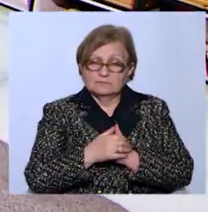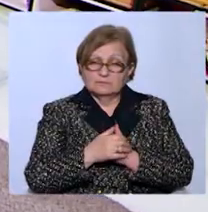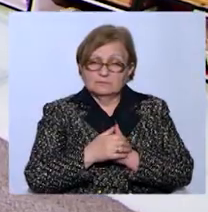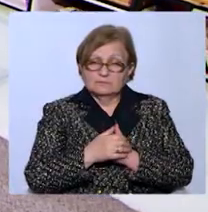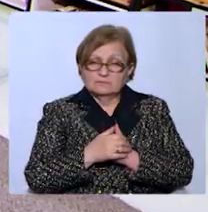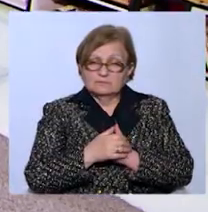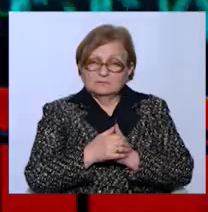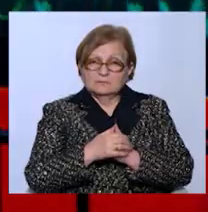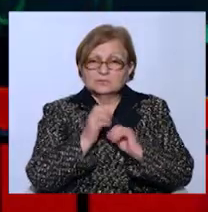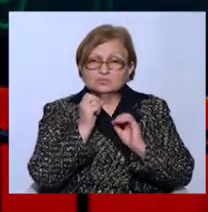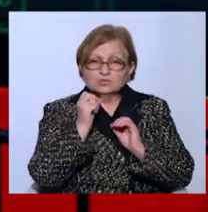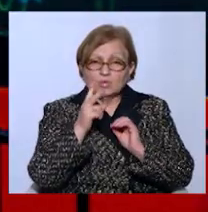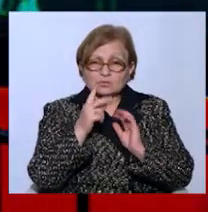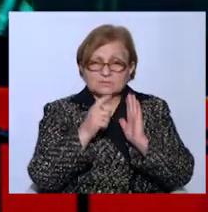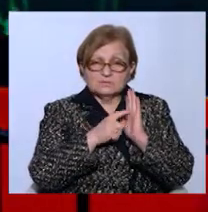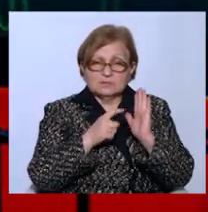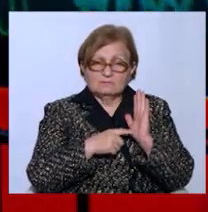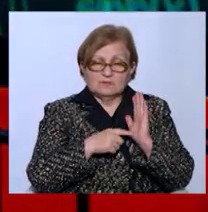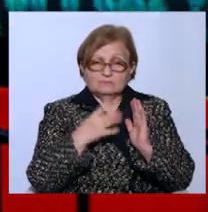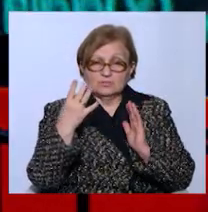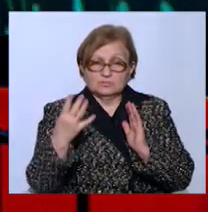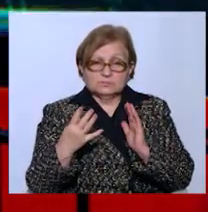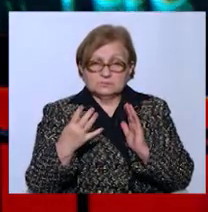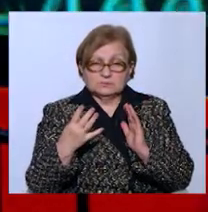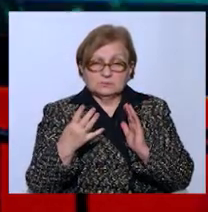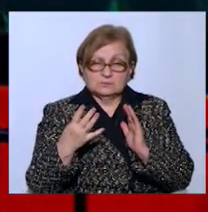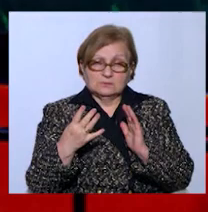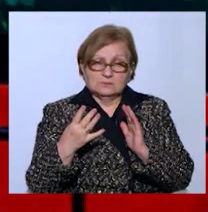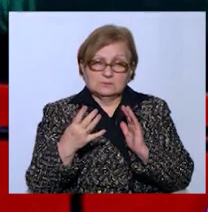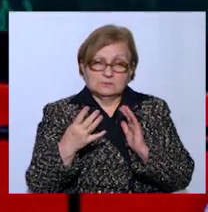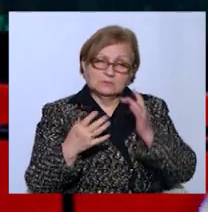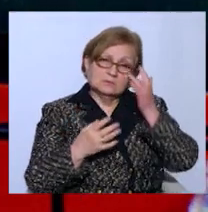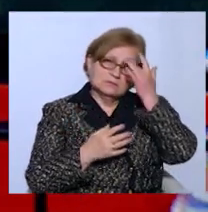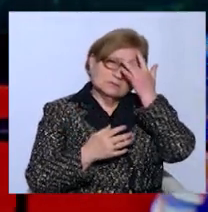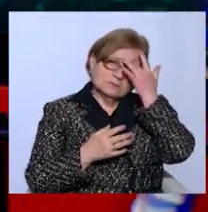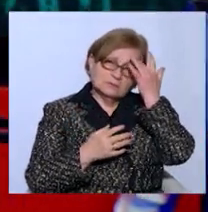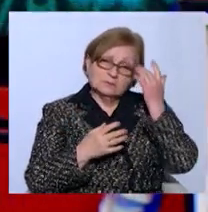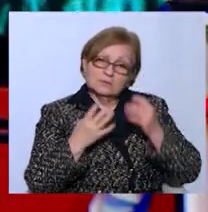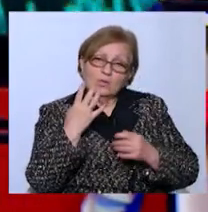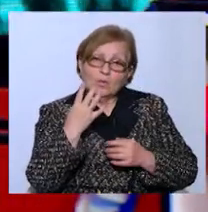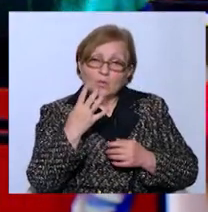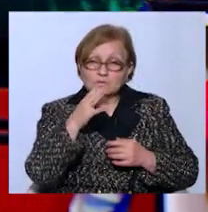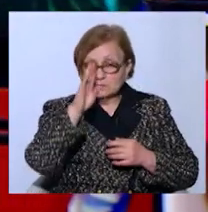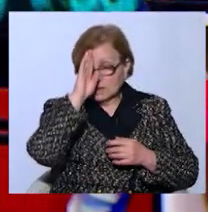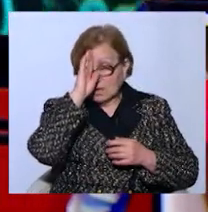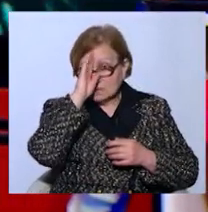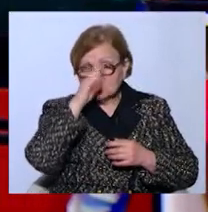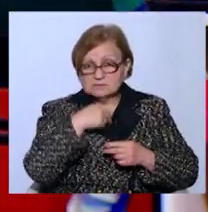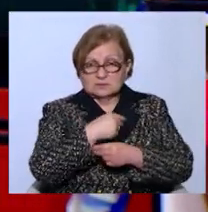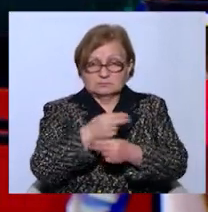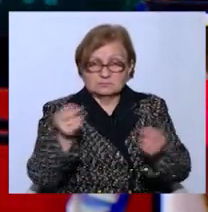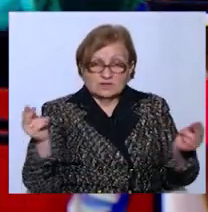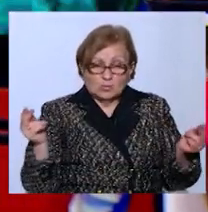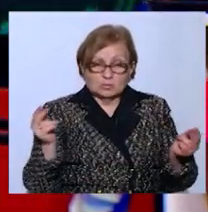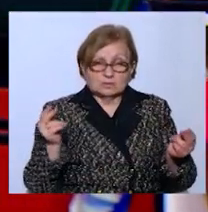12 რომ გავყავი 4-ზე. აი ახლა ხო ესე ვსვამ კითხოს, 4 კაც რო დაურიგე, 4 რამდენია